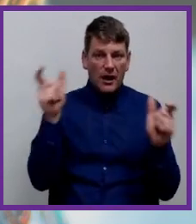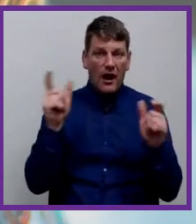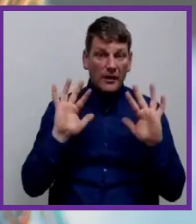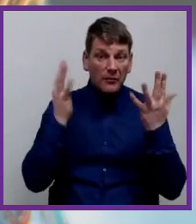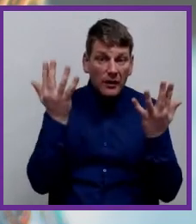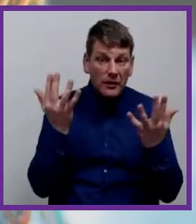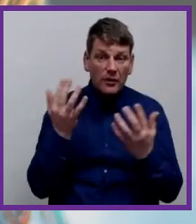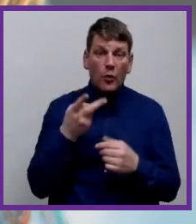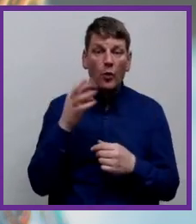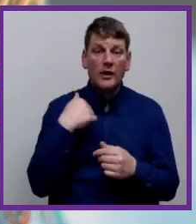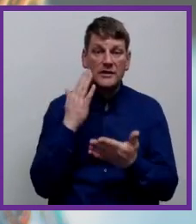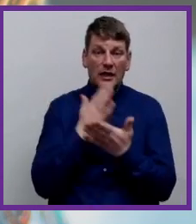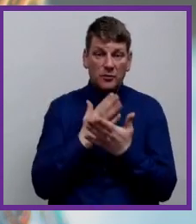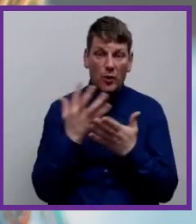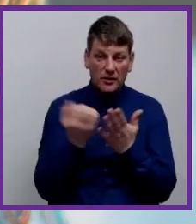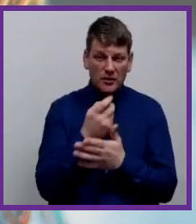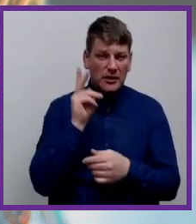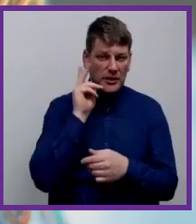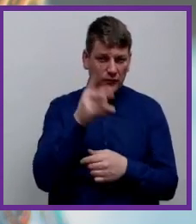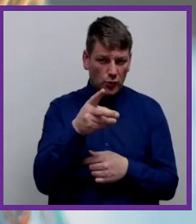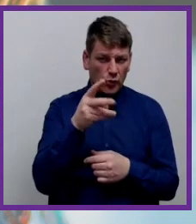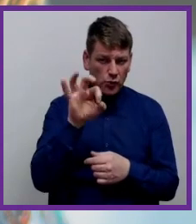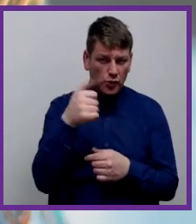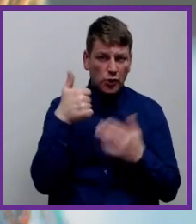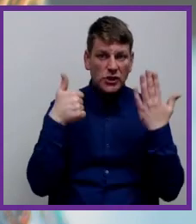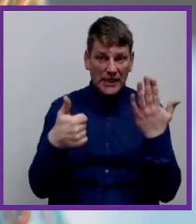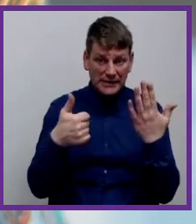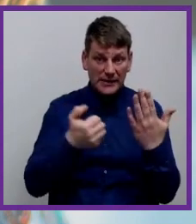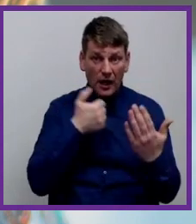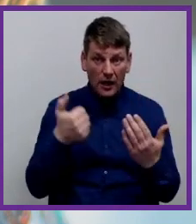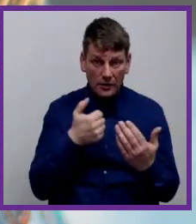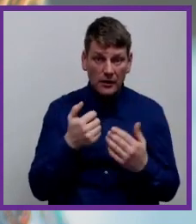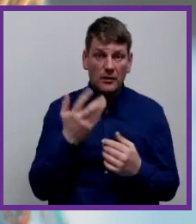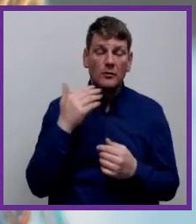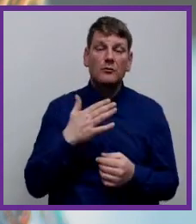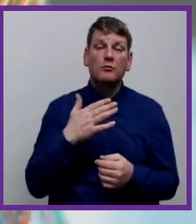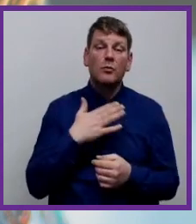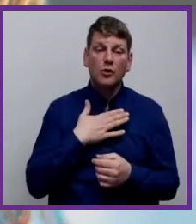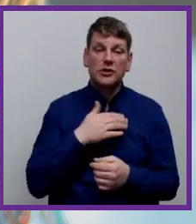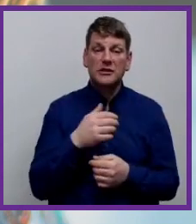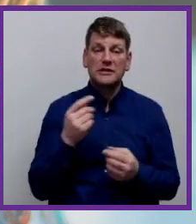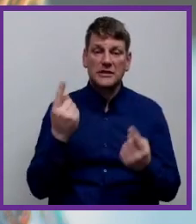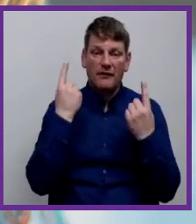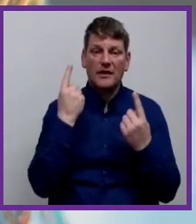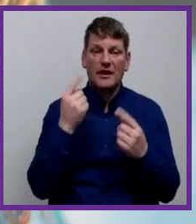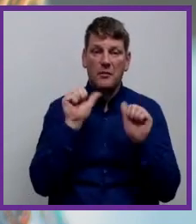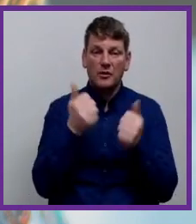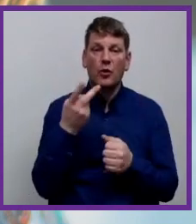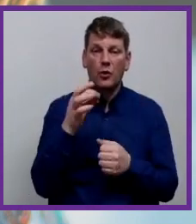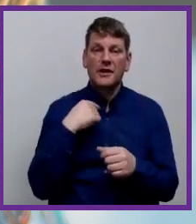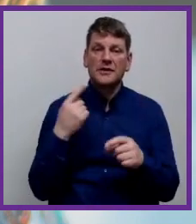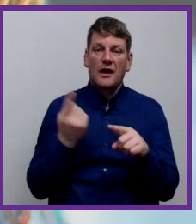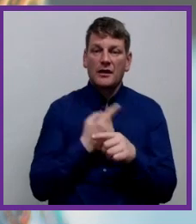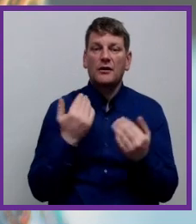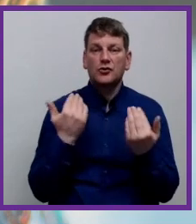ir, ko es esmu atradis, bija jau 2006. Gadā, kad tas pats mūsu slavenais mākslinieks, ka mēs šodien atkal taisam ļoti